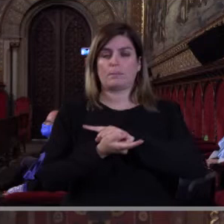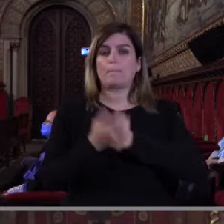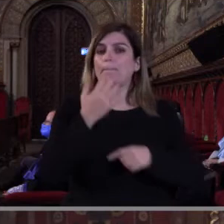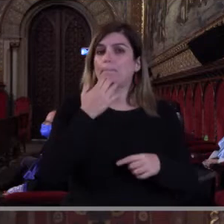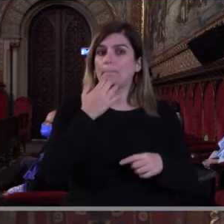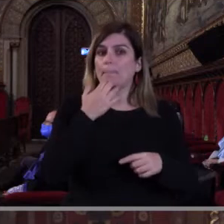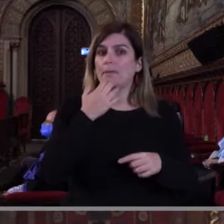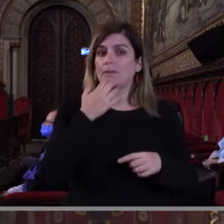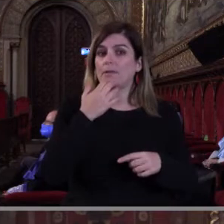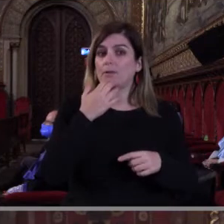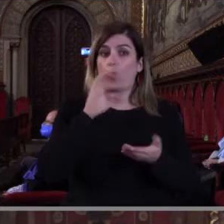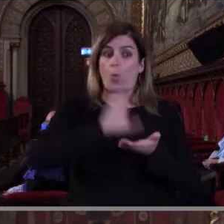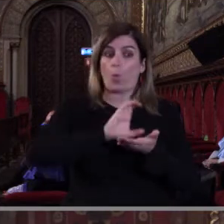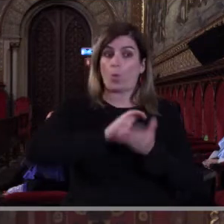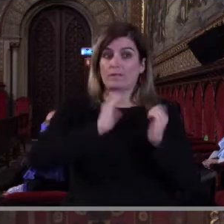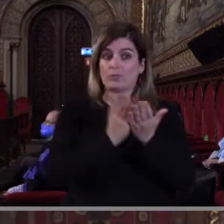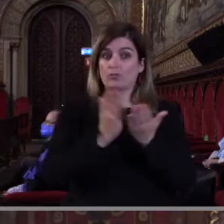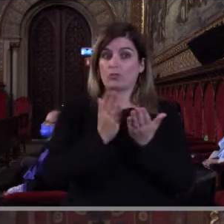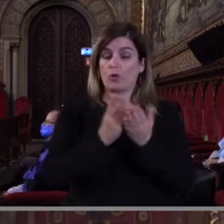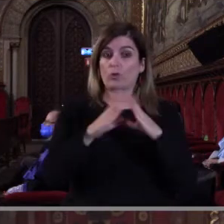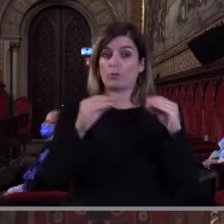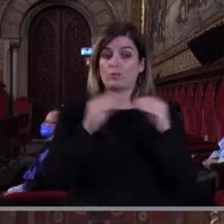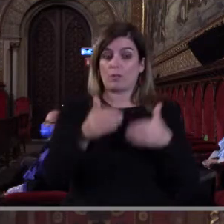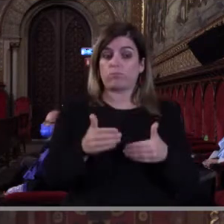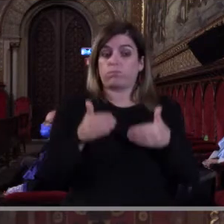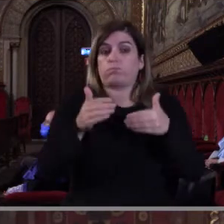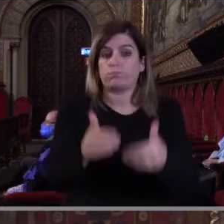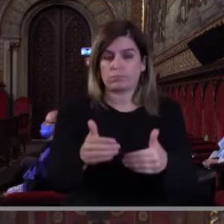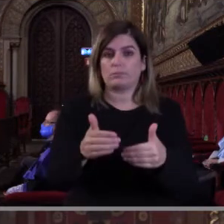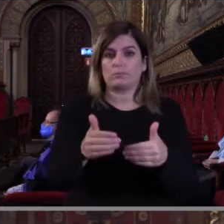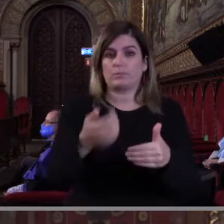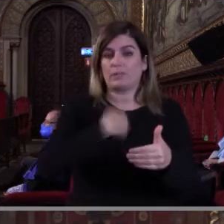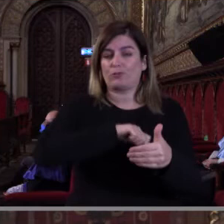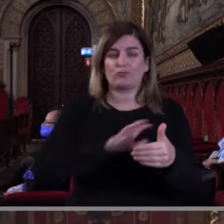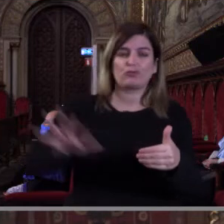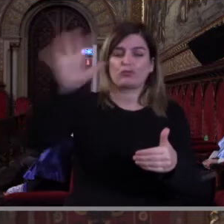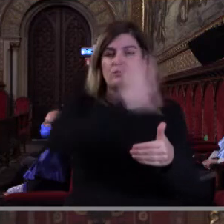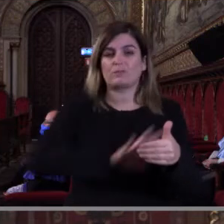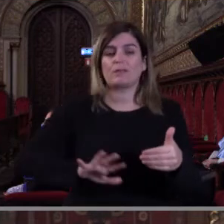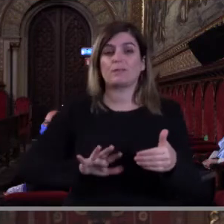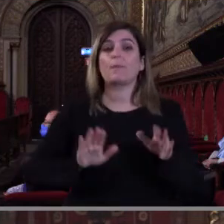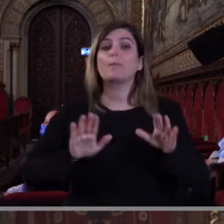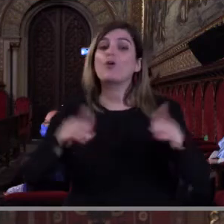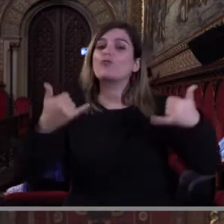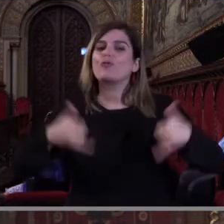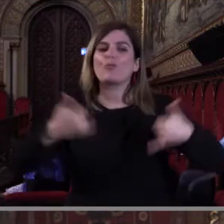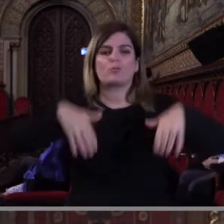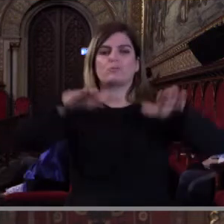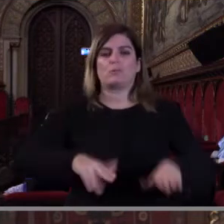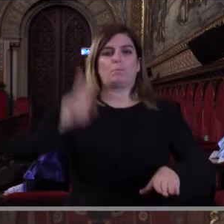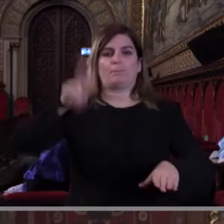exemple, es va ajornar l'inici del curs escolar i del curs universitari en tot l'estat. En canvi, el futbol no es va